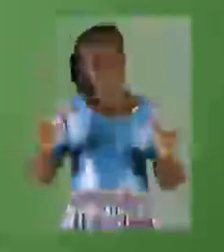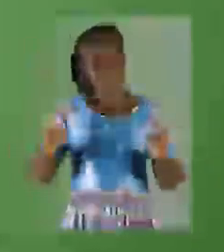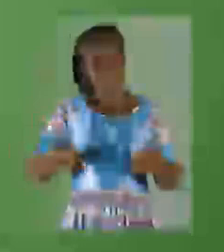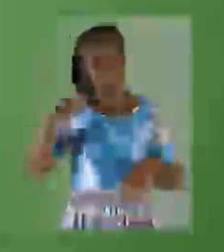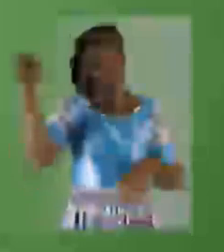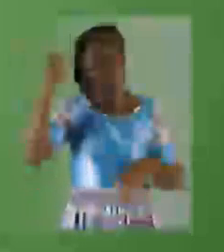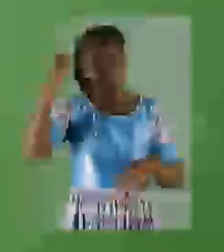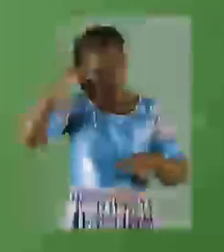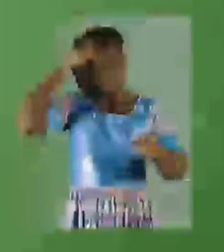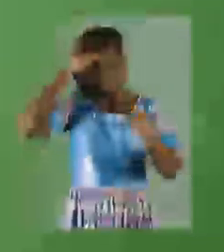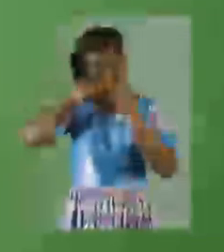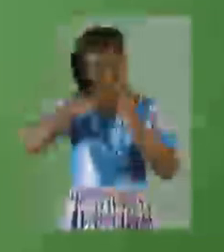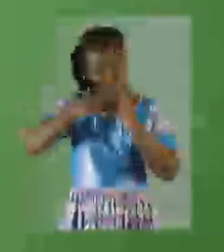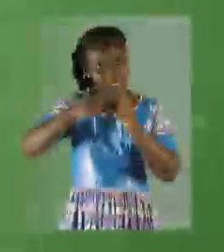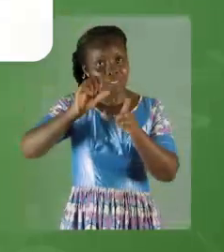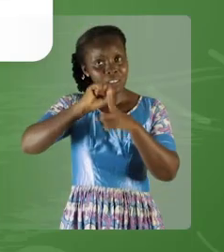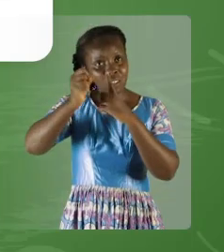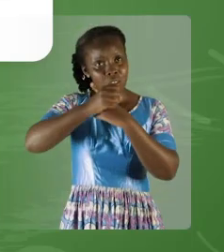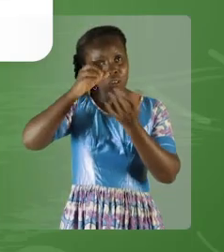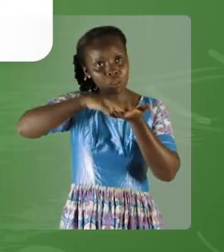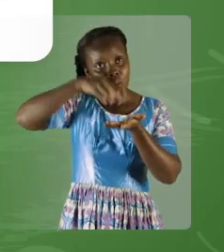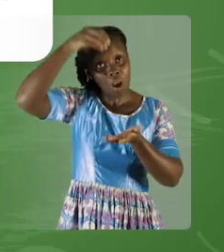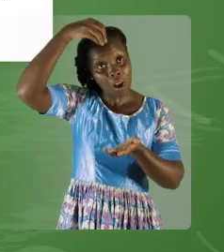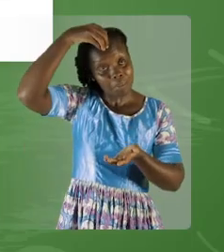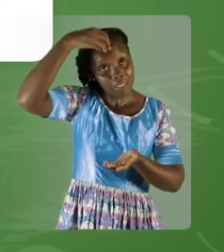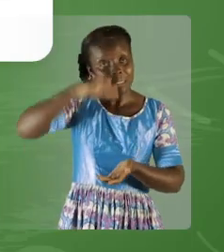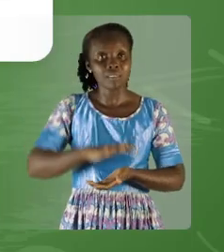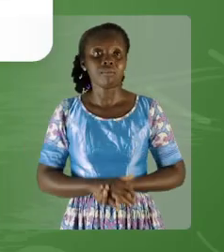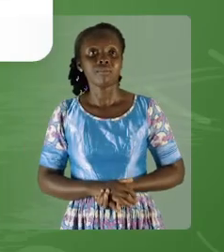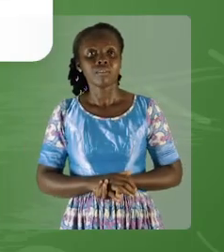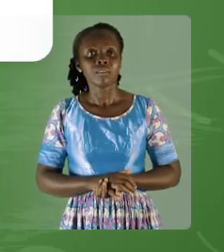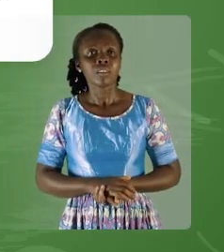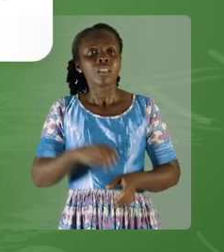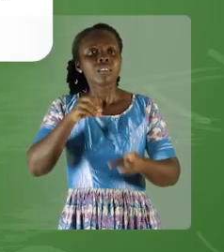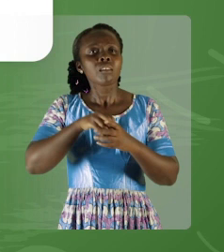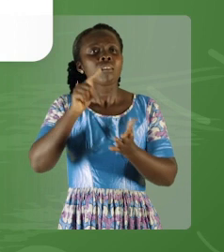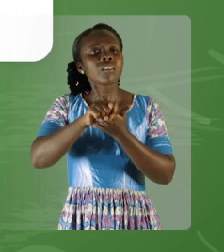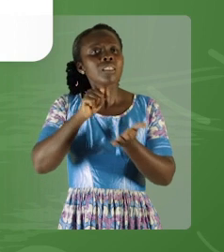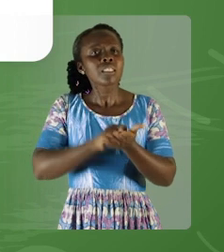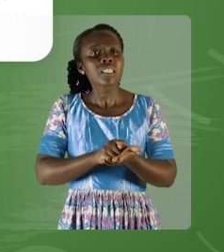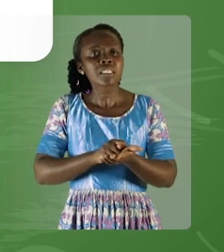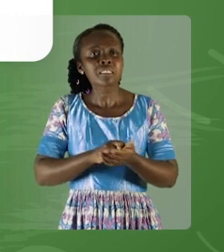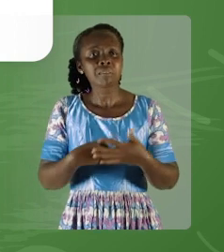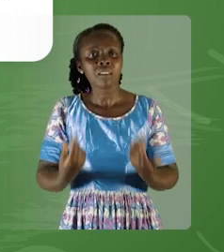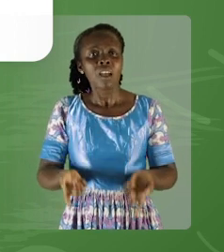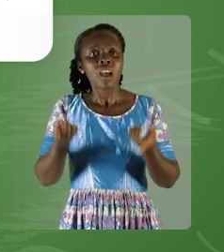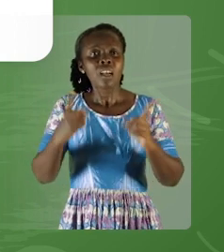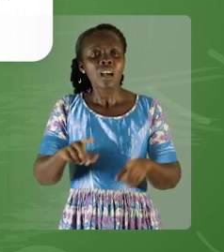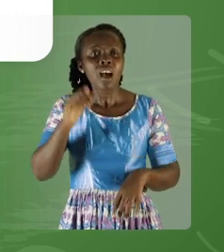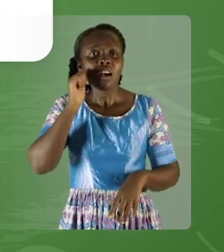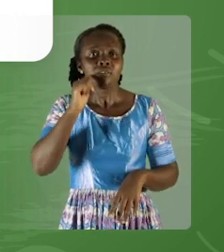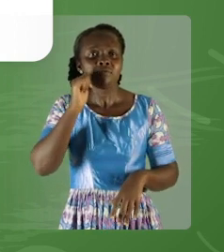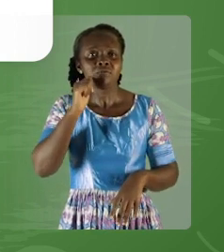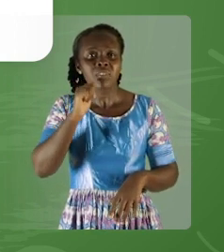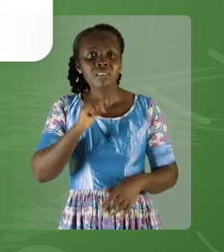clin d'œil à notre situation d'apprentissage. Dans cette situation, quelle a été la